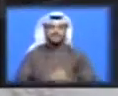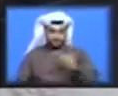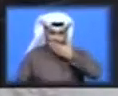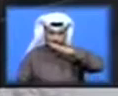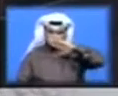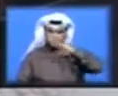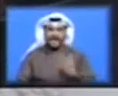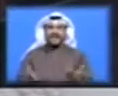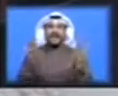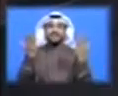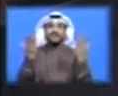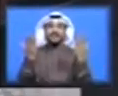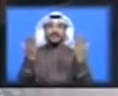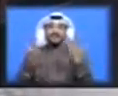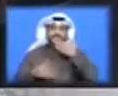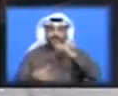أن تكللت